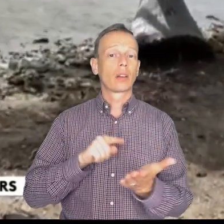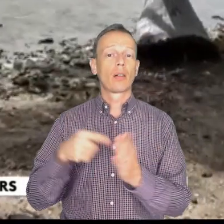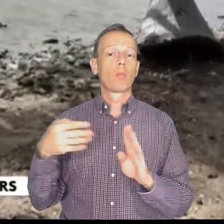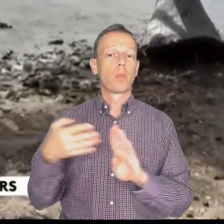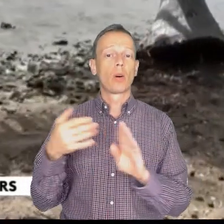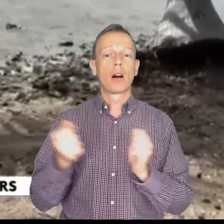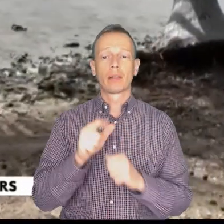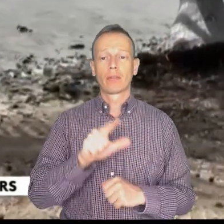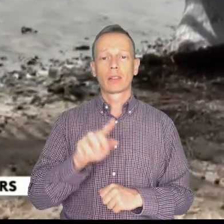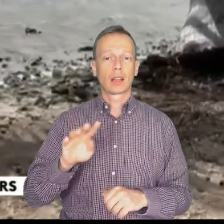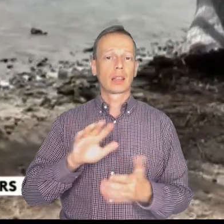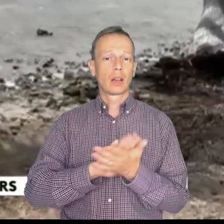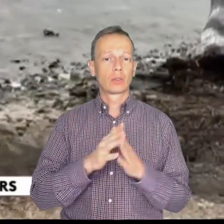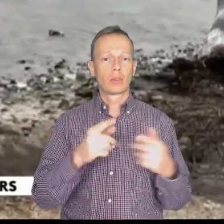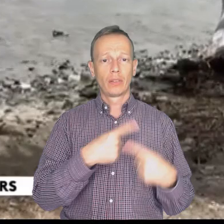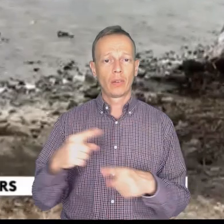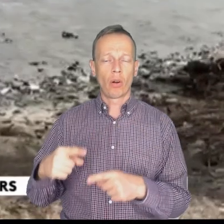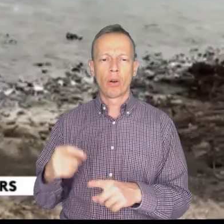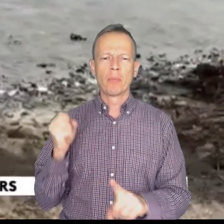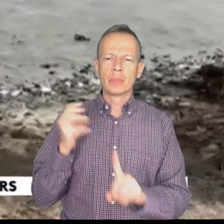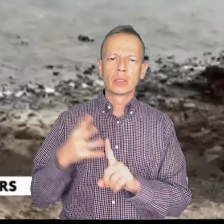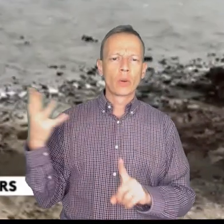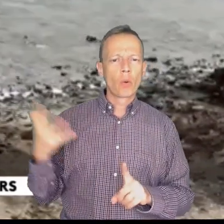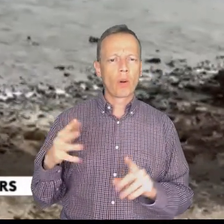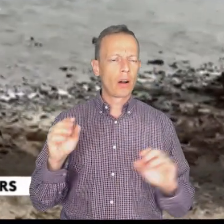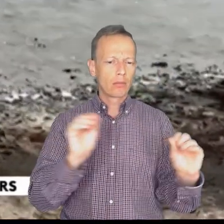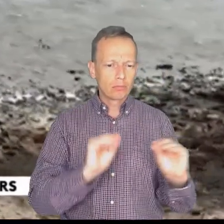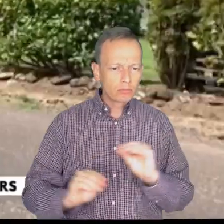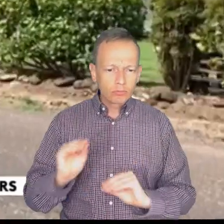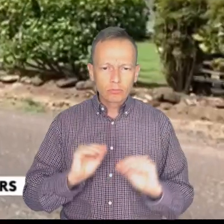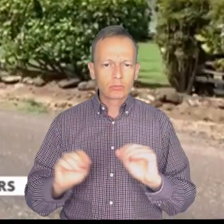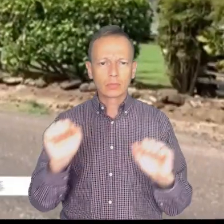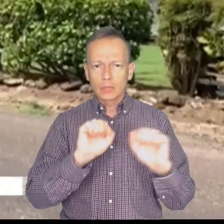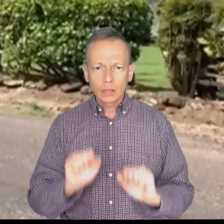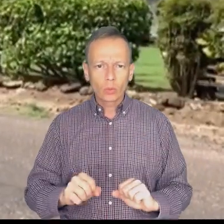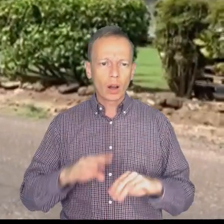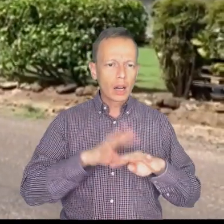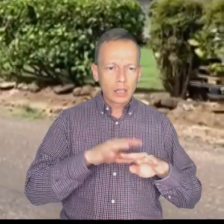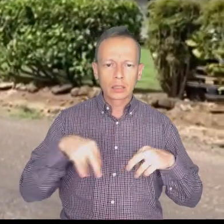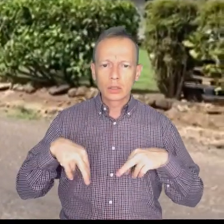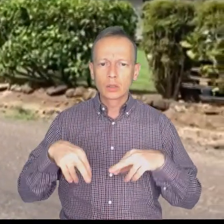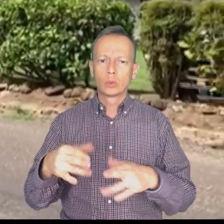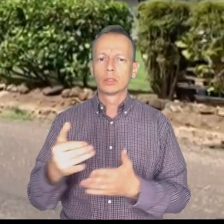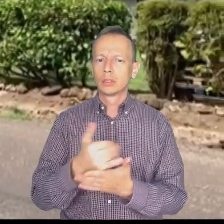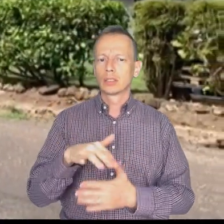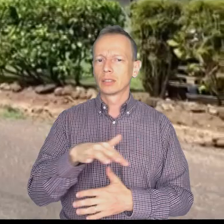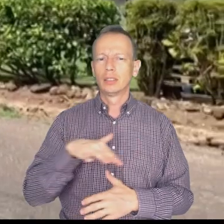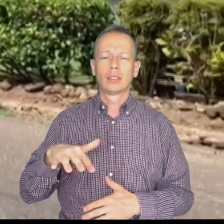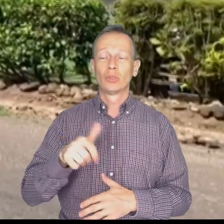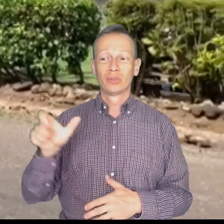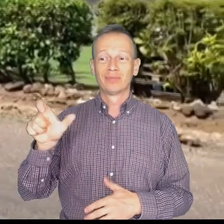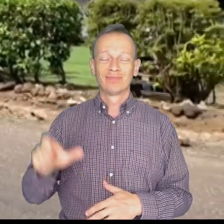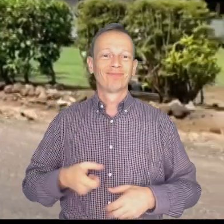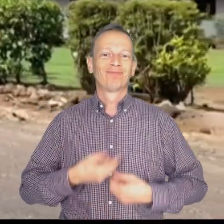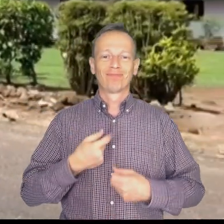associations. Leur mission, vous le voyez, nettoyer et embellir les routes et les quartiers de l'île. L'une d'entre eux fait part de sa satisfaction au micro